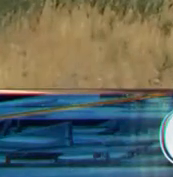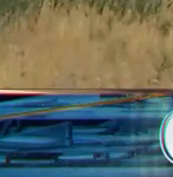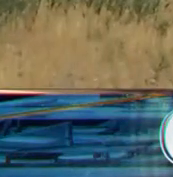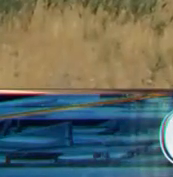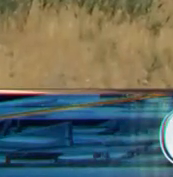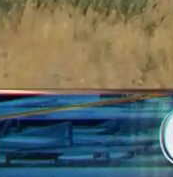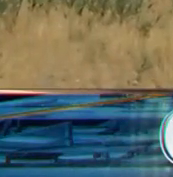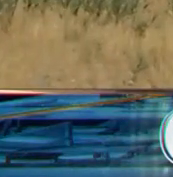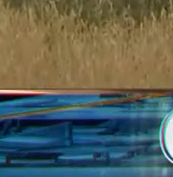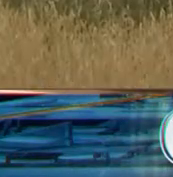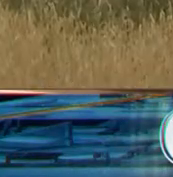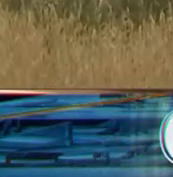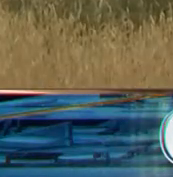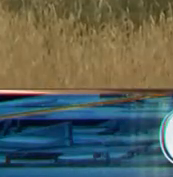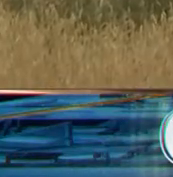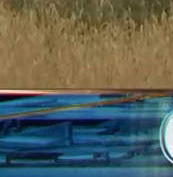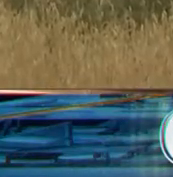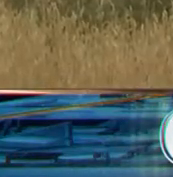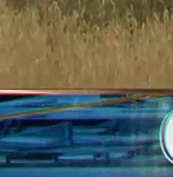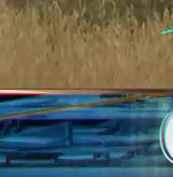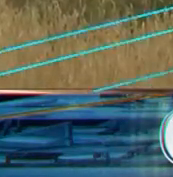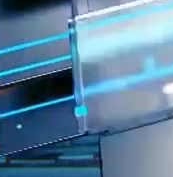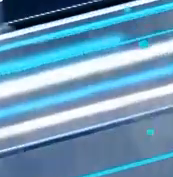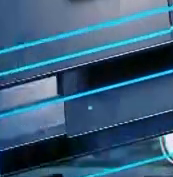Большая жажда. В селе Аксу на полях выгорел урожай.